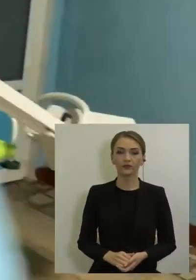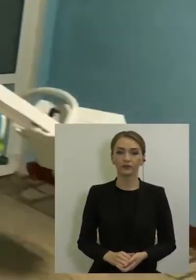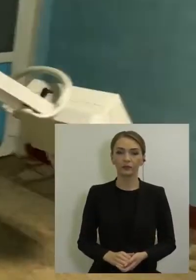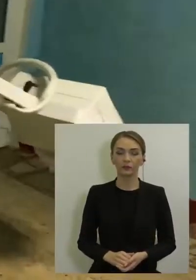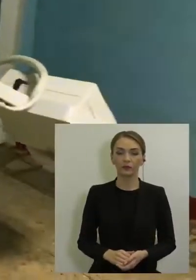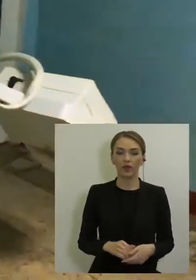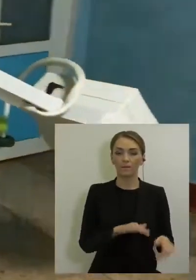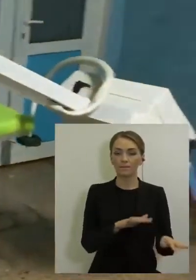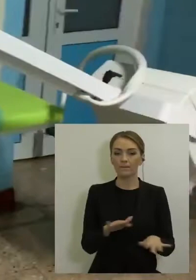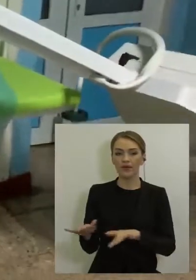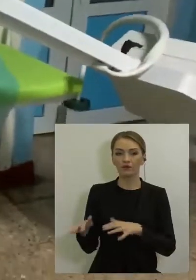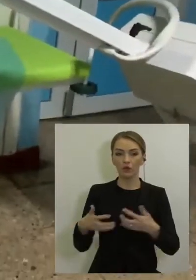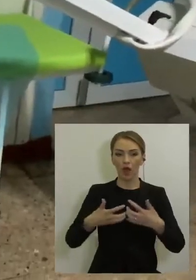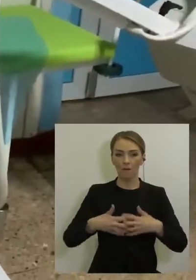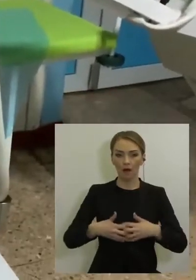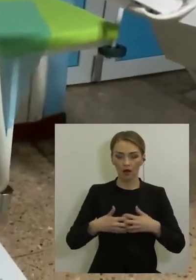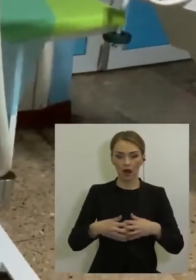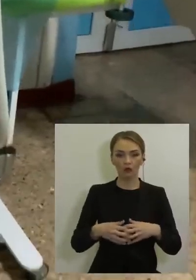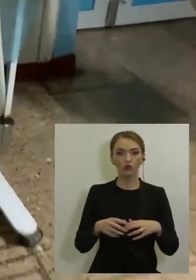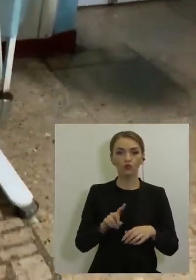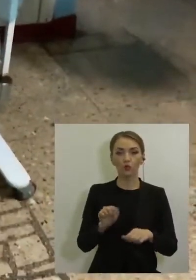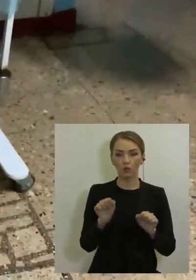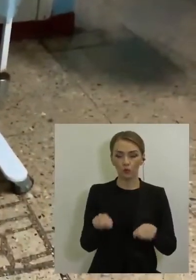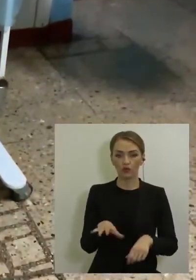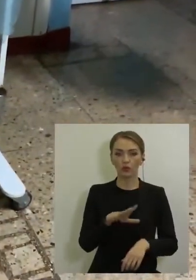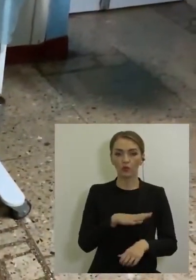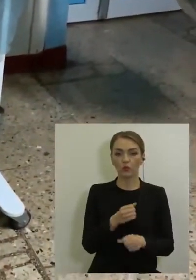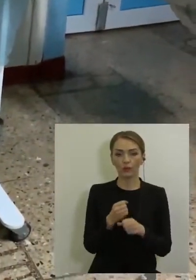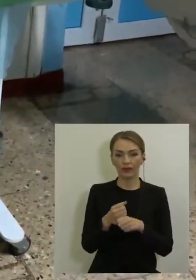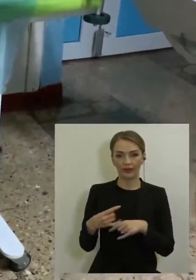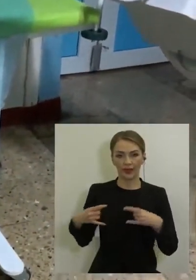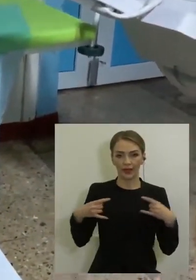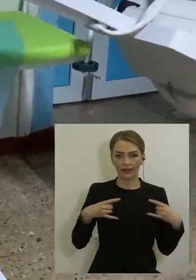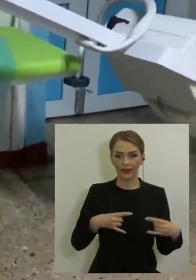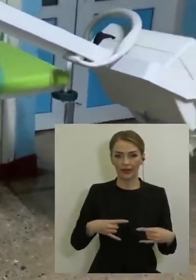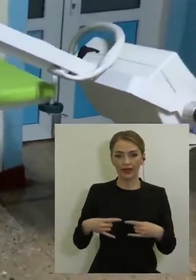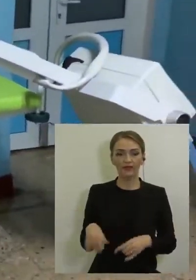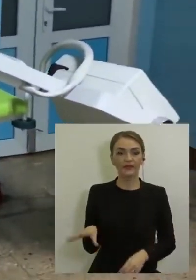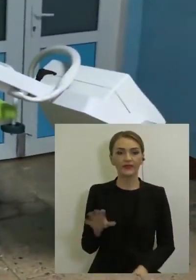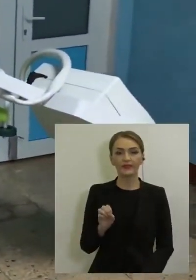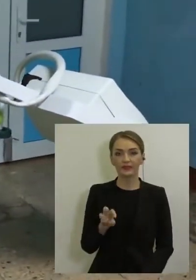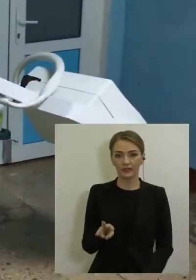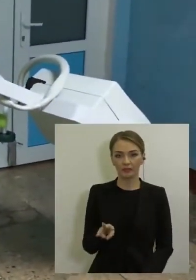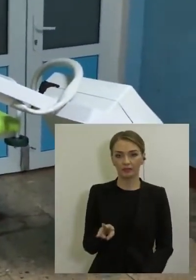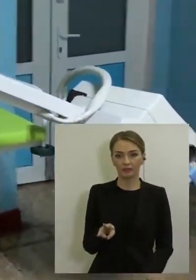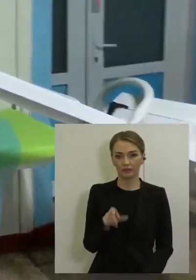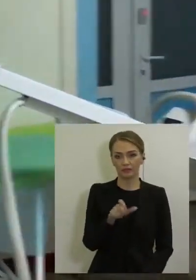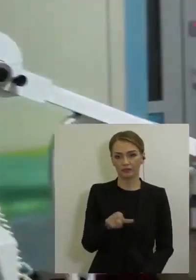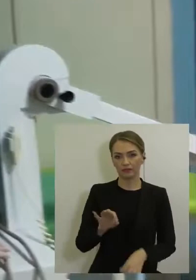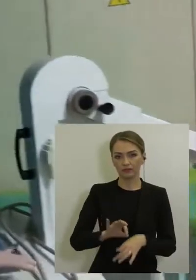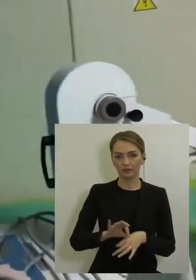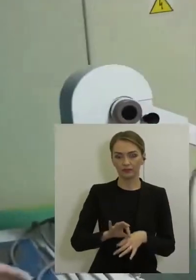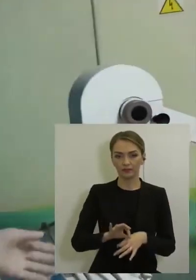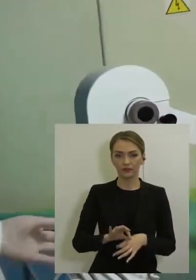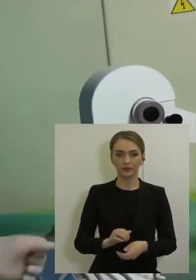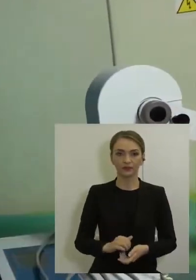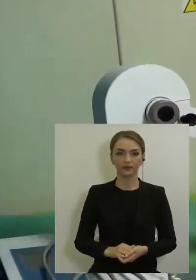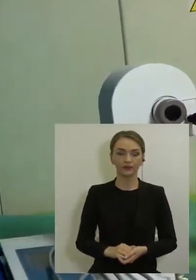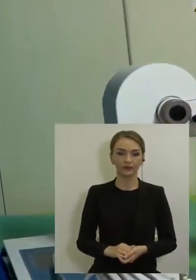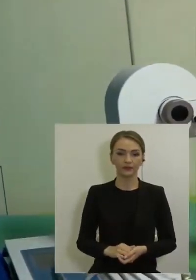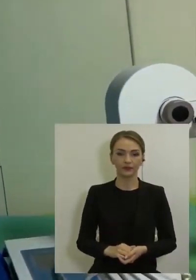Пересувний рентгенапарат для того, щоб можна було зробити рентгенвагені всім, ну, хто потребує цього, тому